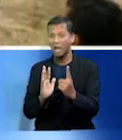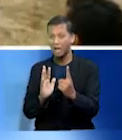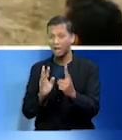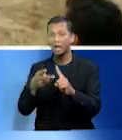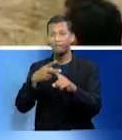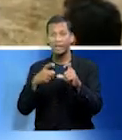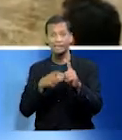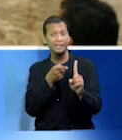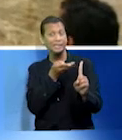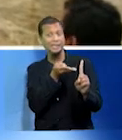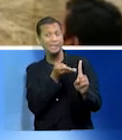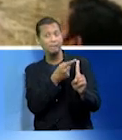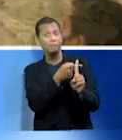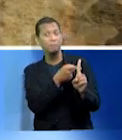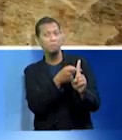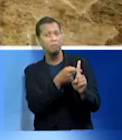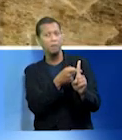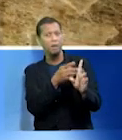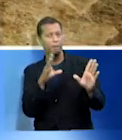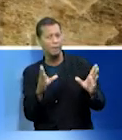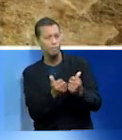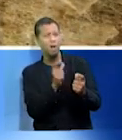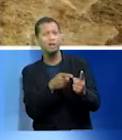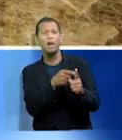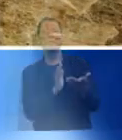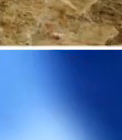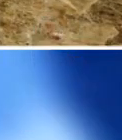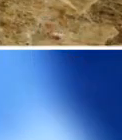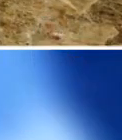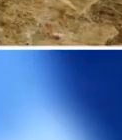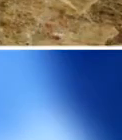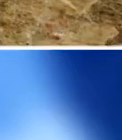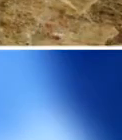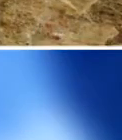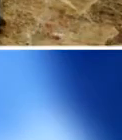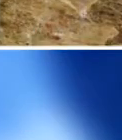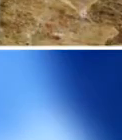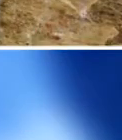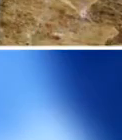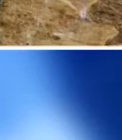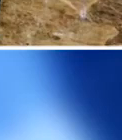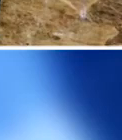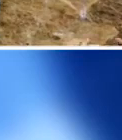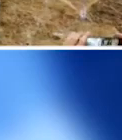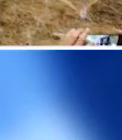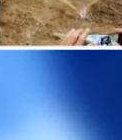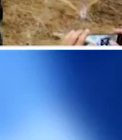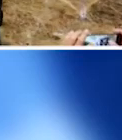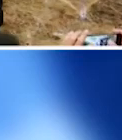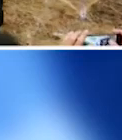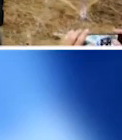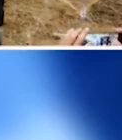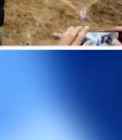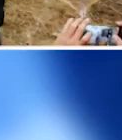diduga melanggar prosedur dalam tindak penanganan tindak pidana Brigadir Yosua di rumah dinasnya yang ada di